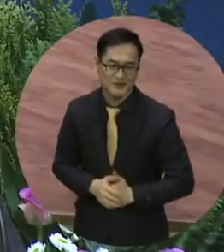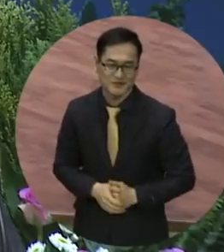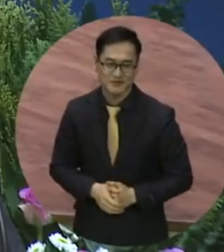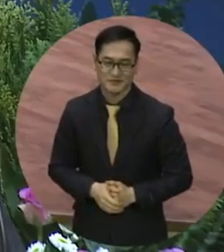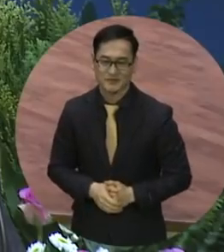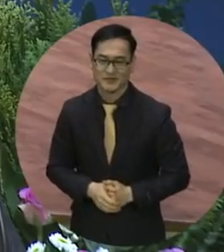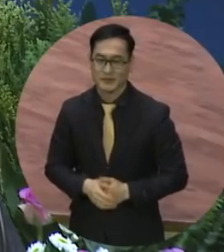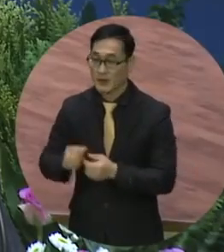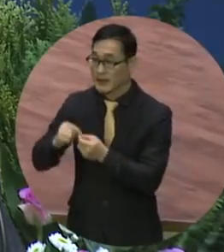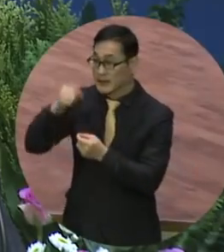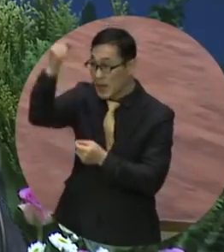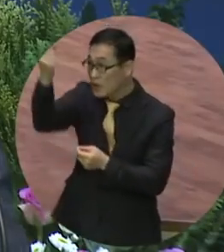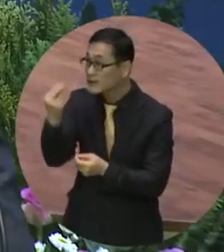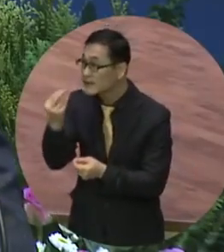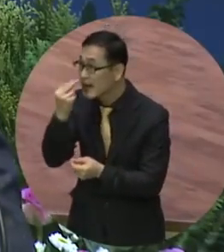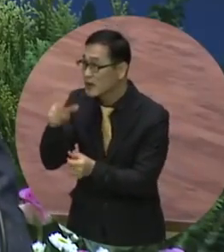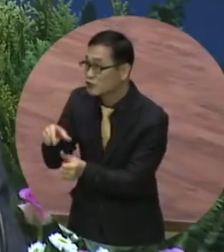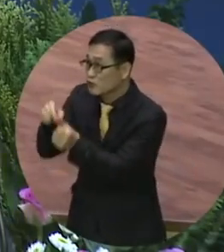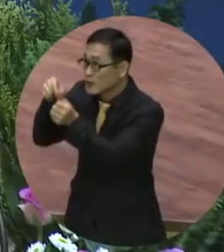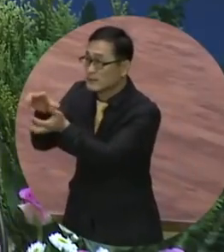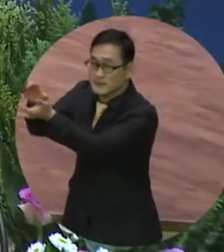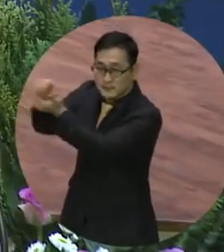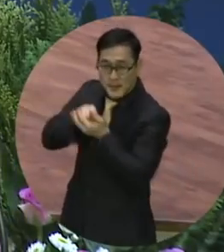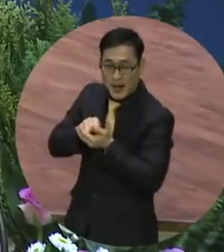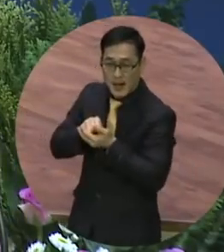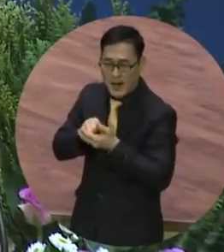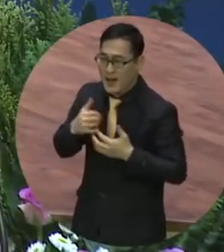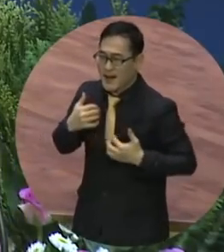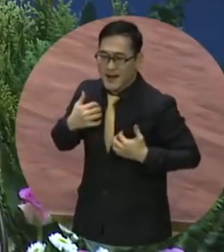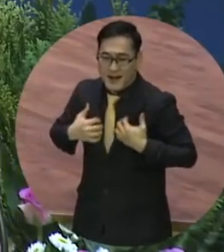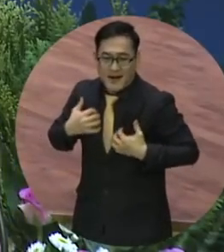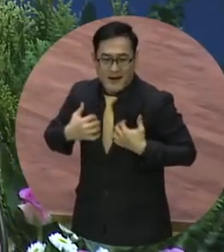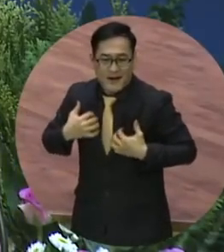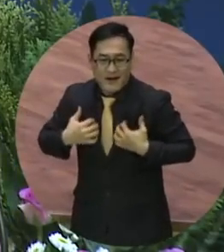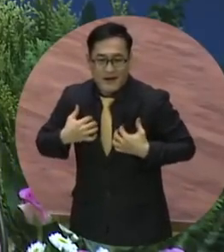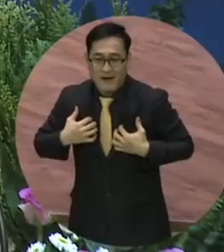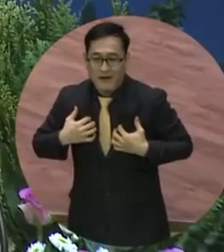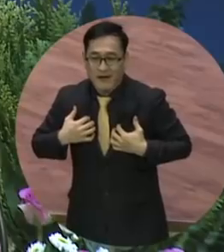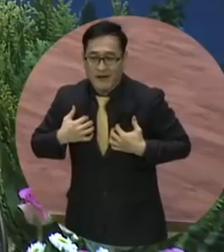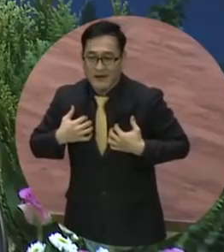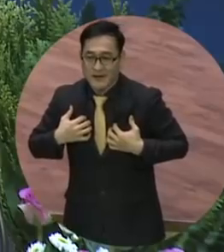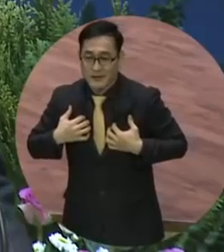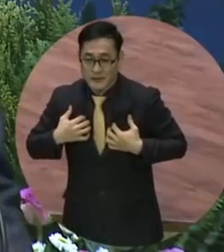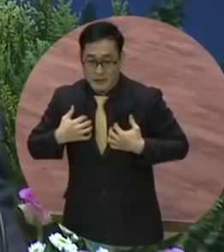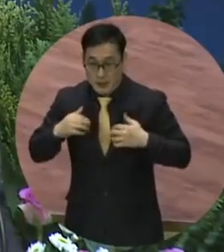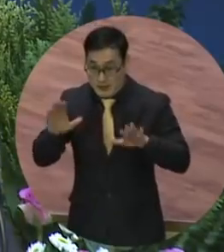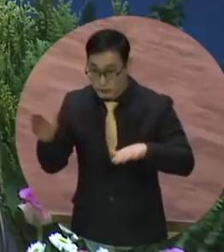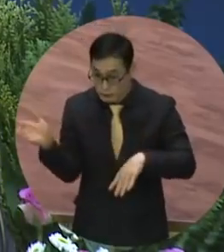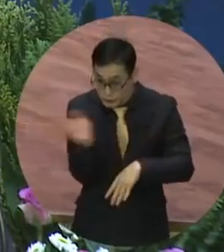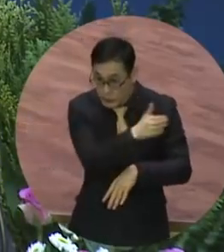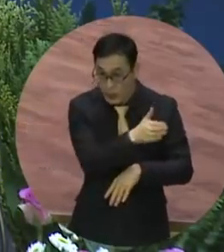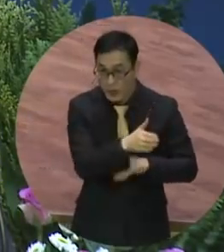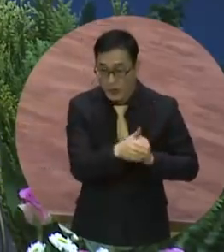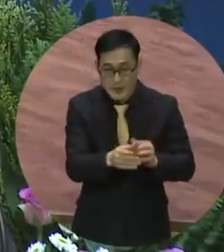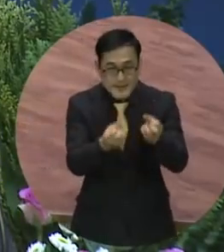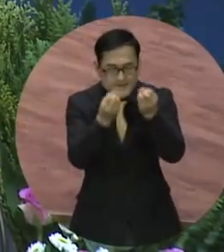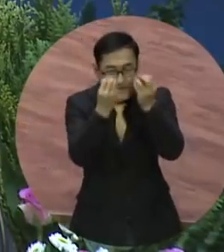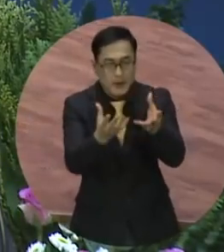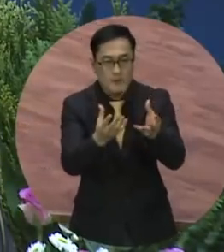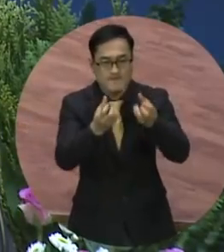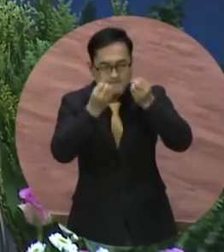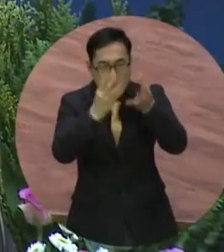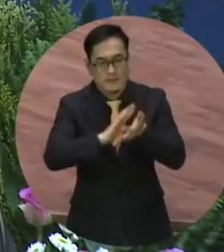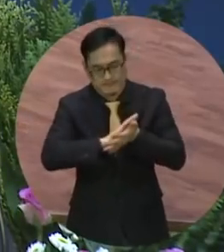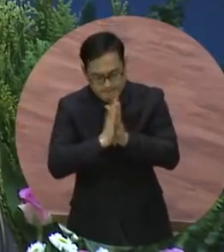영생하는 이 생명의 구원을 받은 우리 자녀가 정말로 이제부터는 완전히 새로운 삶을